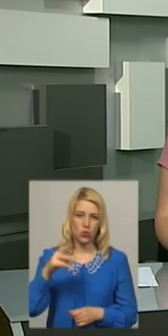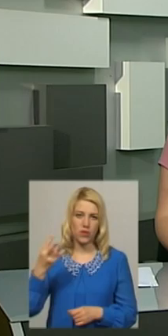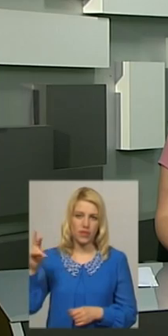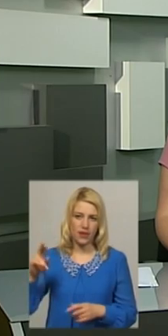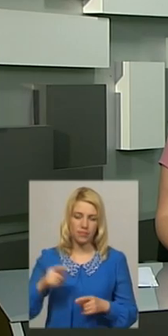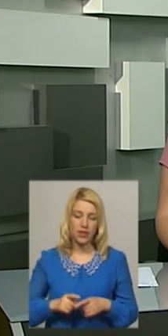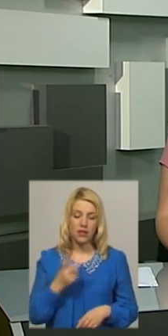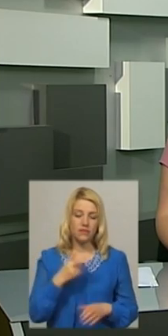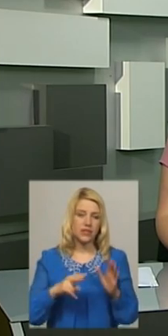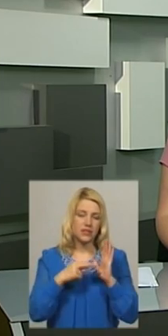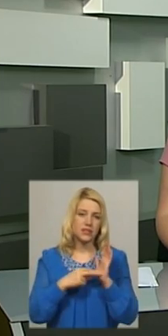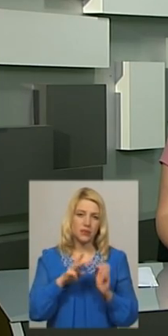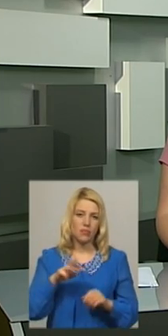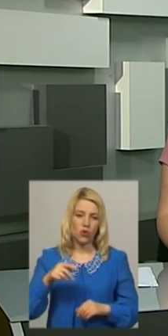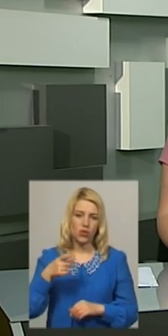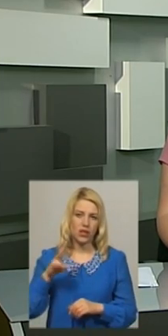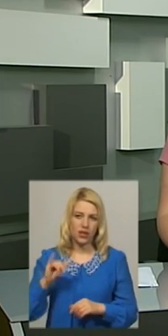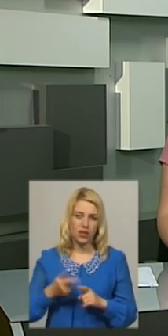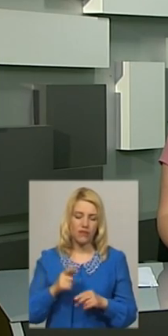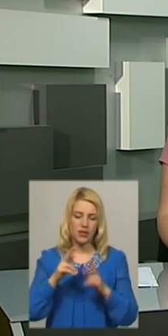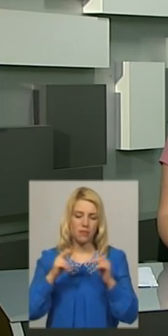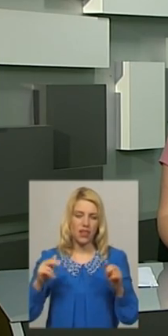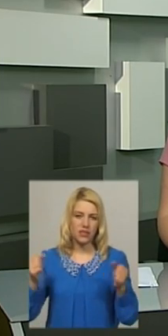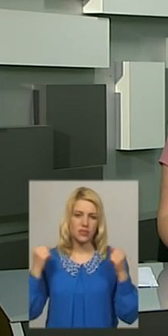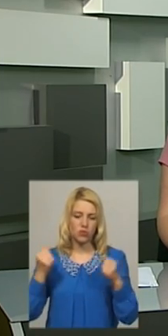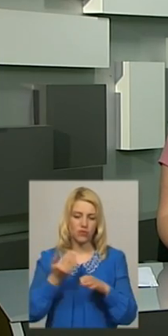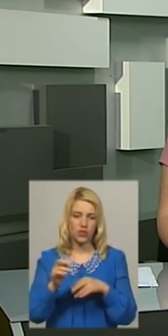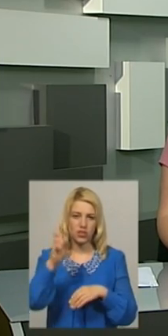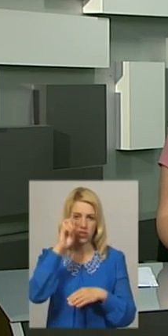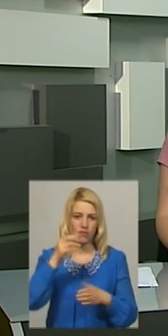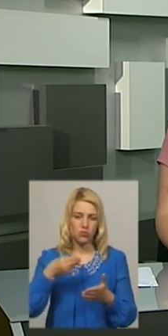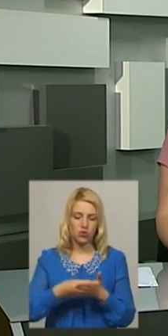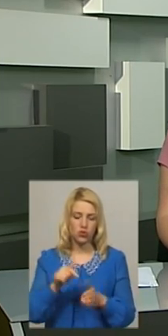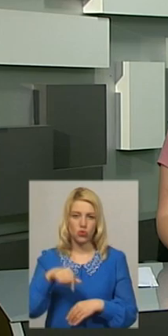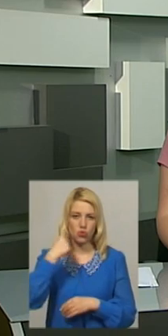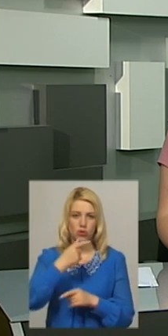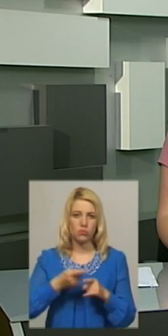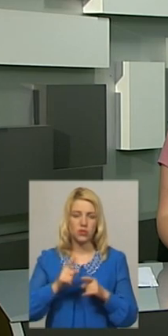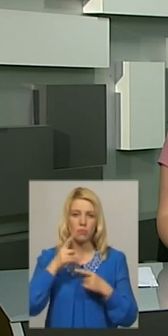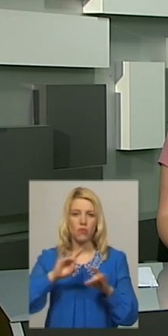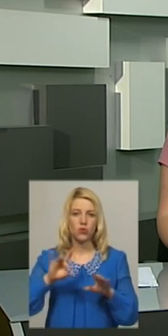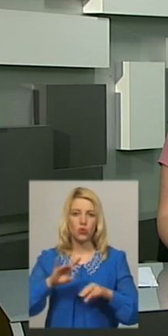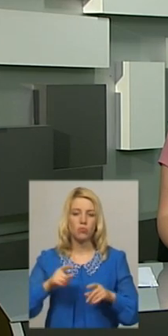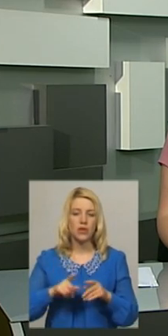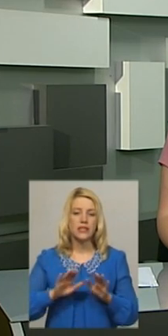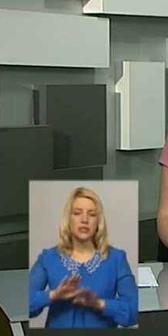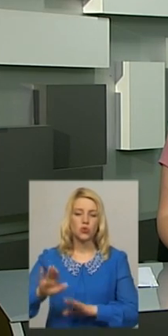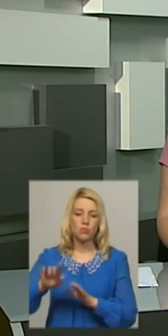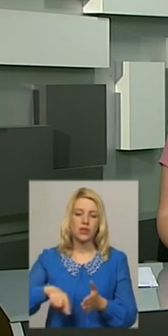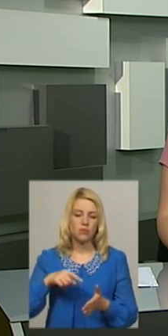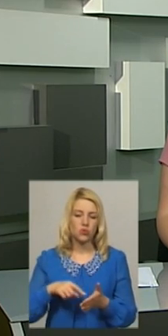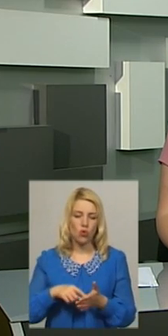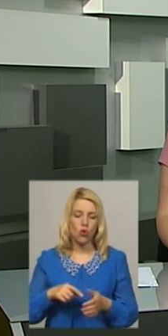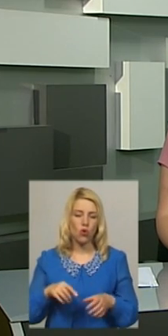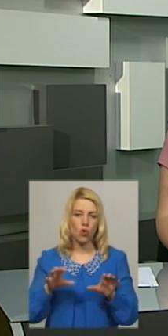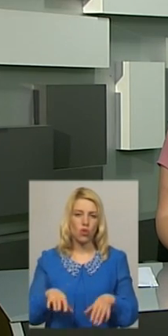27 мільйонів гривень на будівництво палацу спорту у Хмельницькому виділили з державного бюджету цього року. Про це повідомив заступник міського голови Андрій